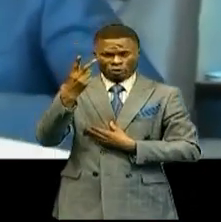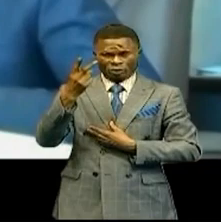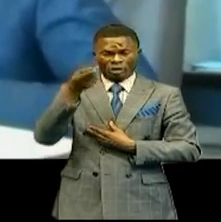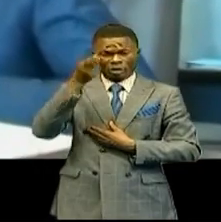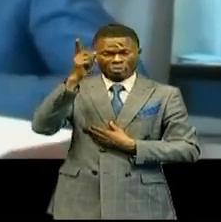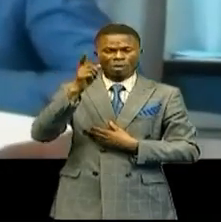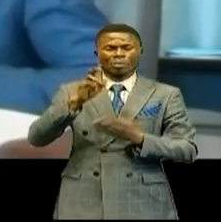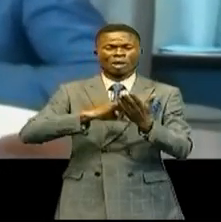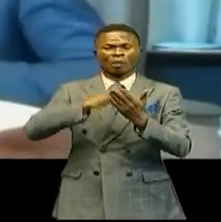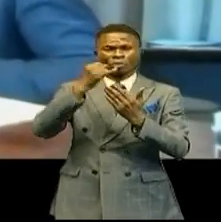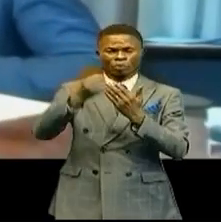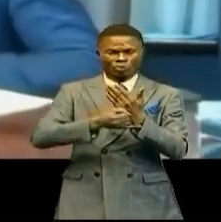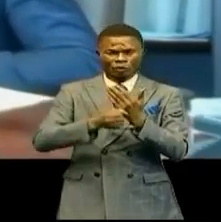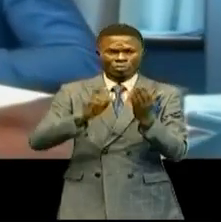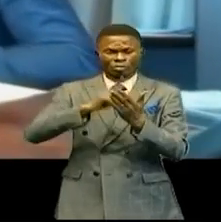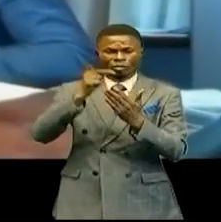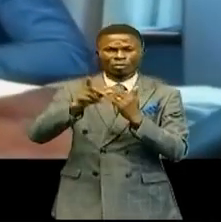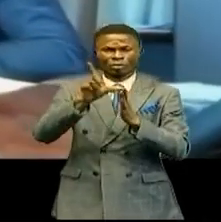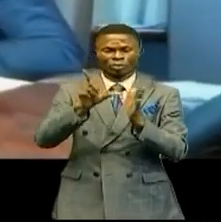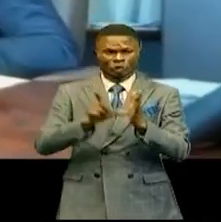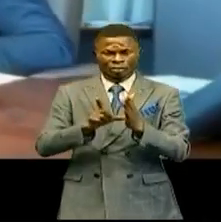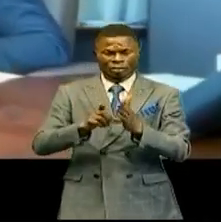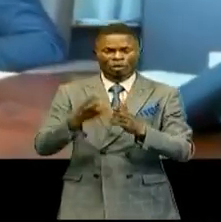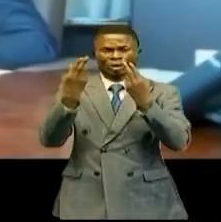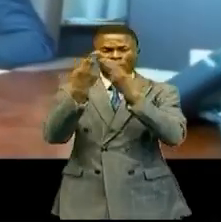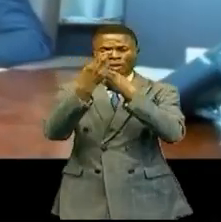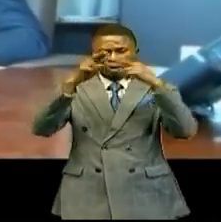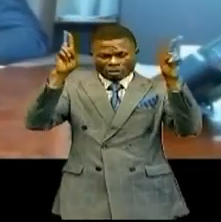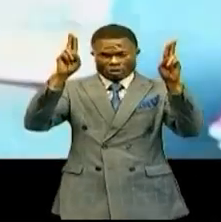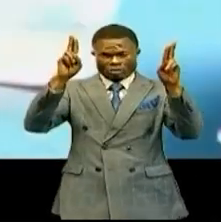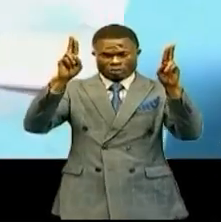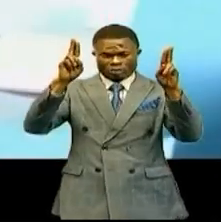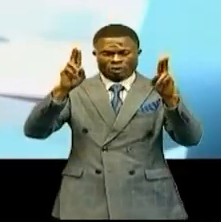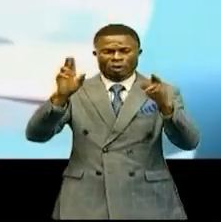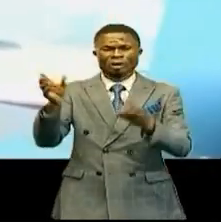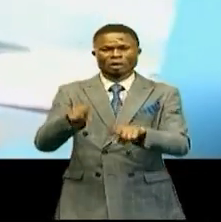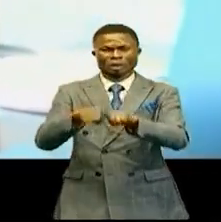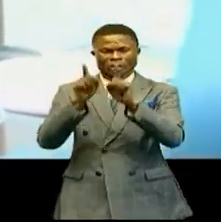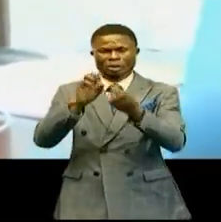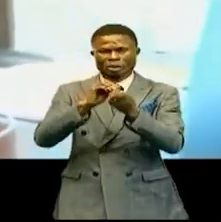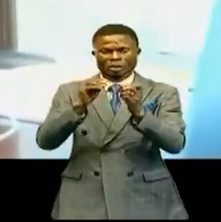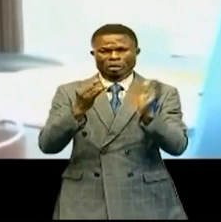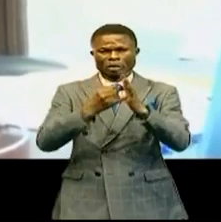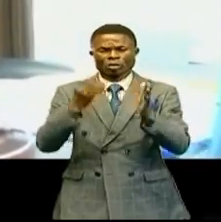premier, le projet de loi portant ratification de l'accord de crédit numéro